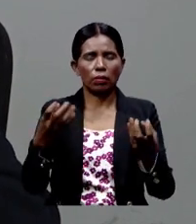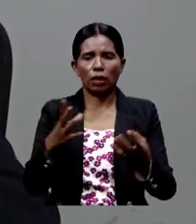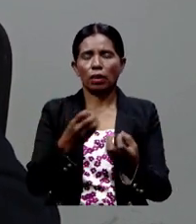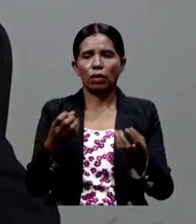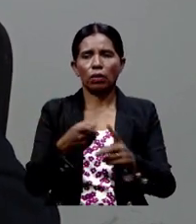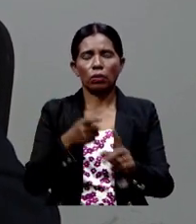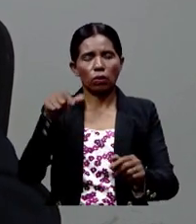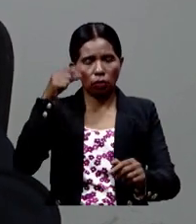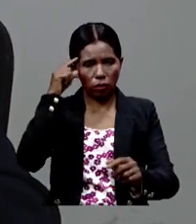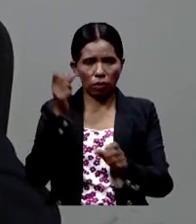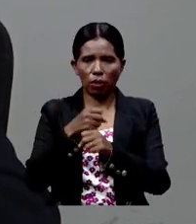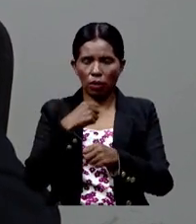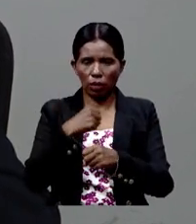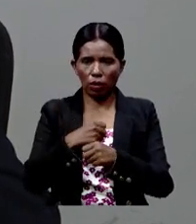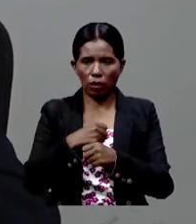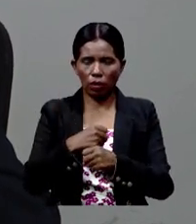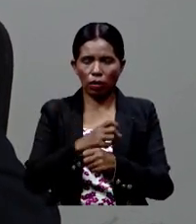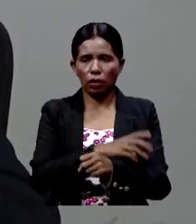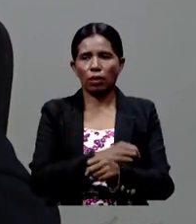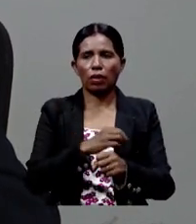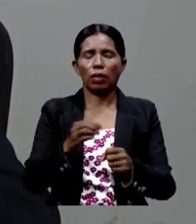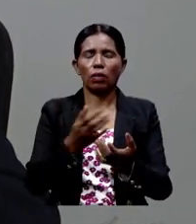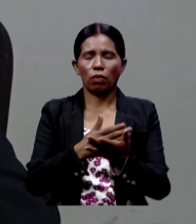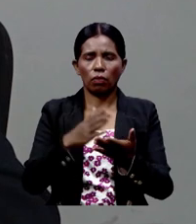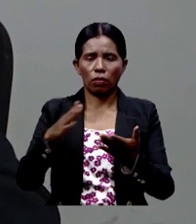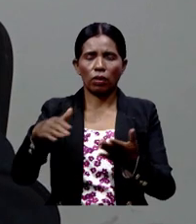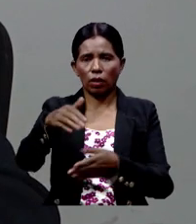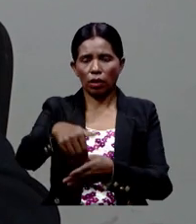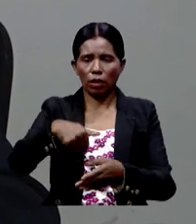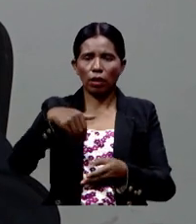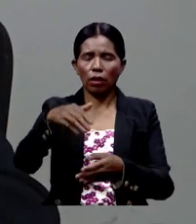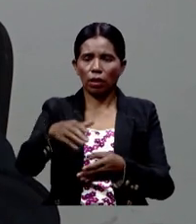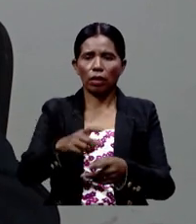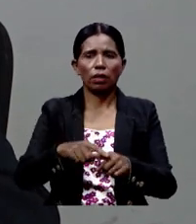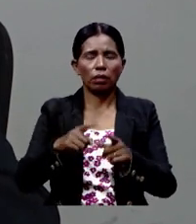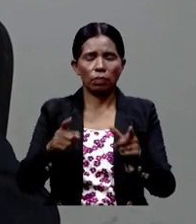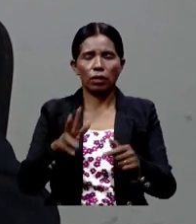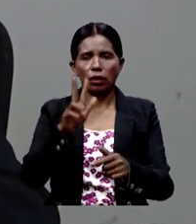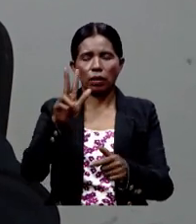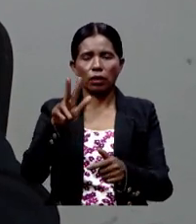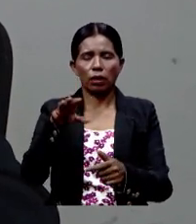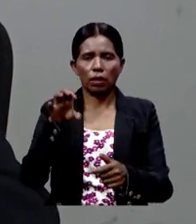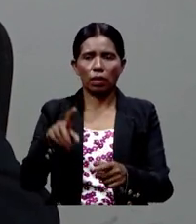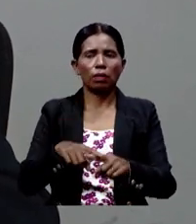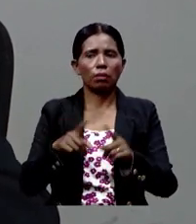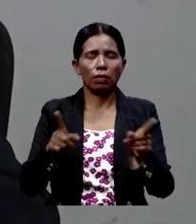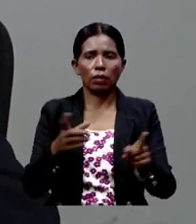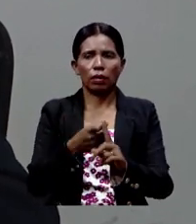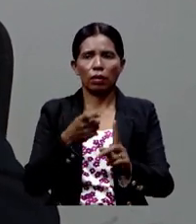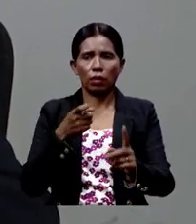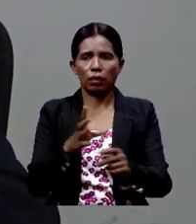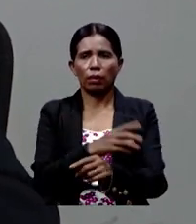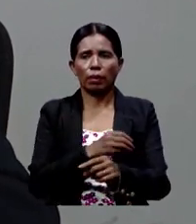governo locale acquisizione di trattori ne italia trattori per volta di 300 unità ma questi 300 unità